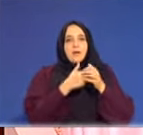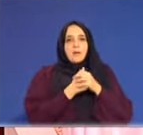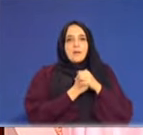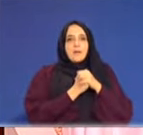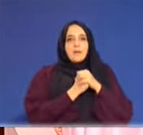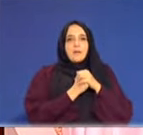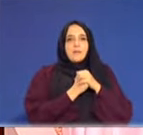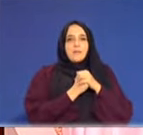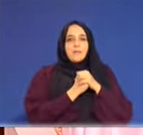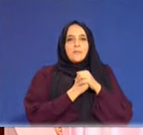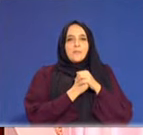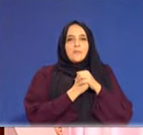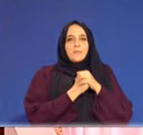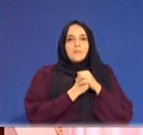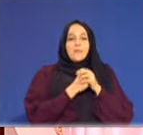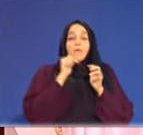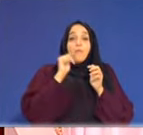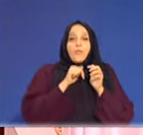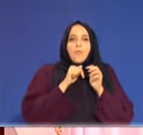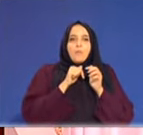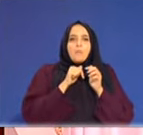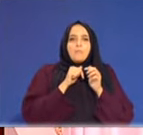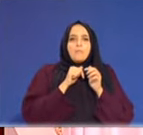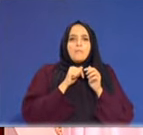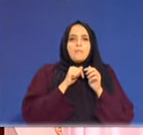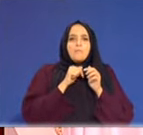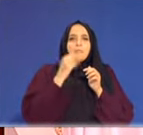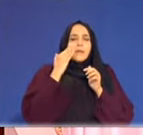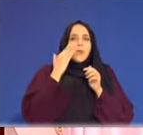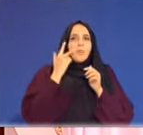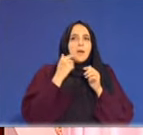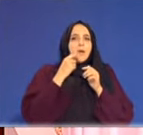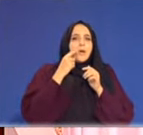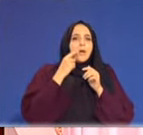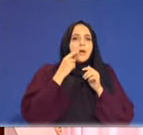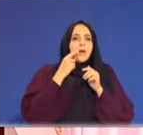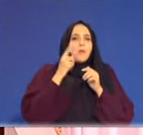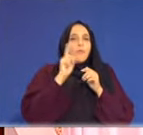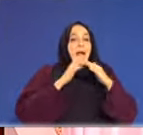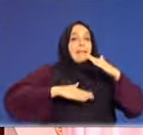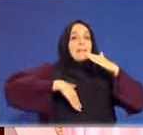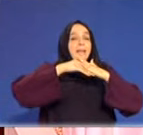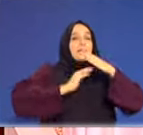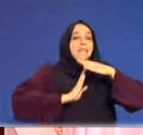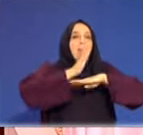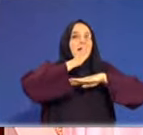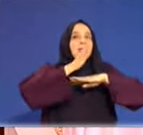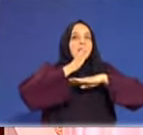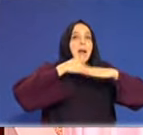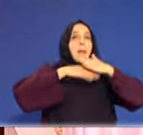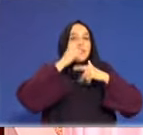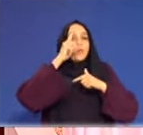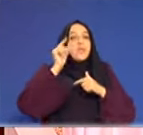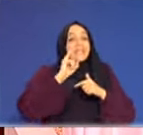شرعيث أدى تعيو الشدة ودقري ثلويث ربي أذي يرضو فلسن وسنف كل